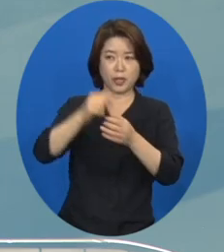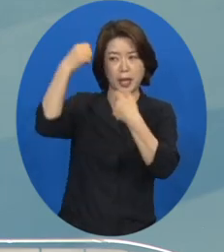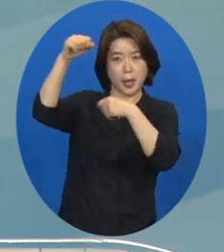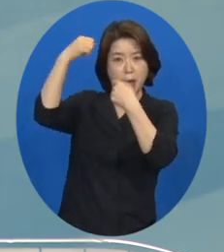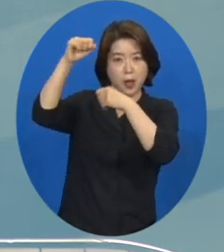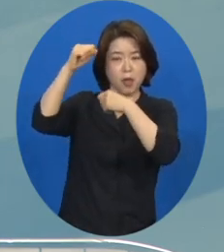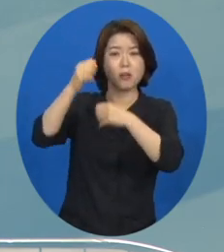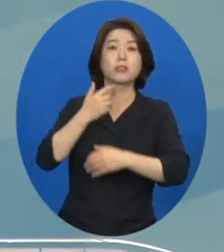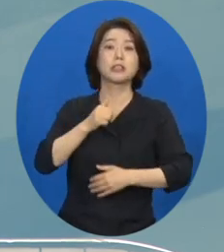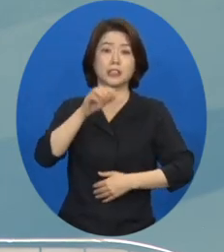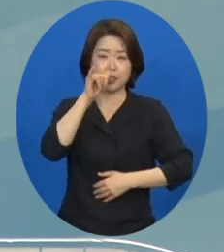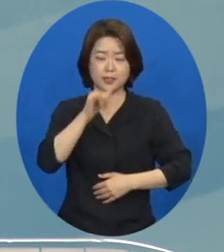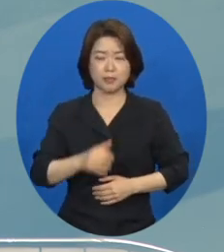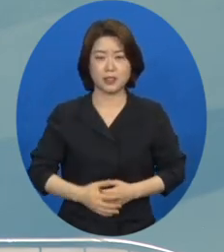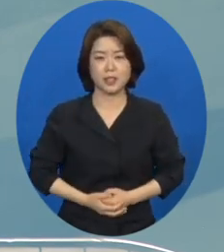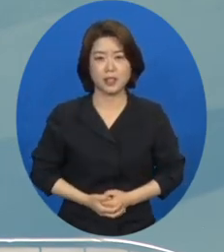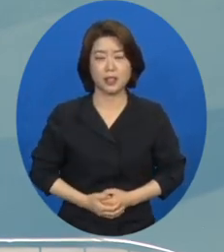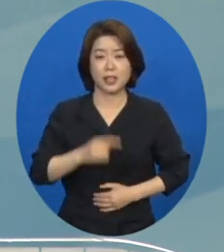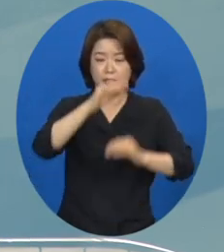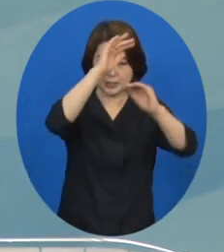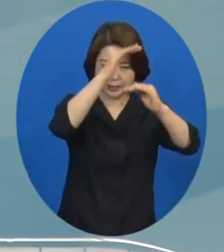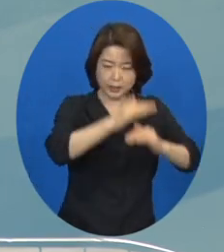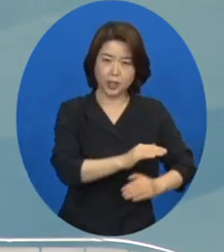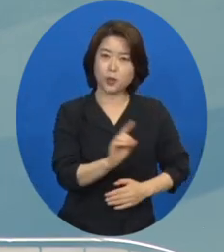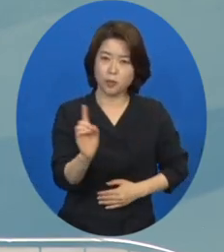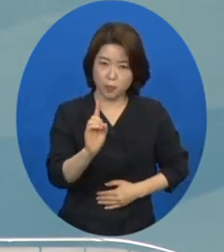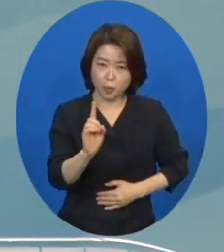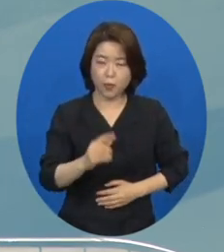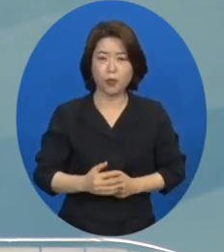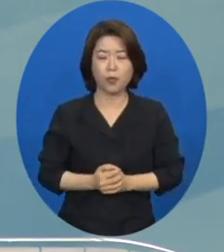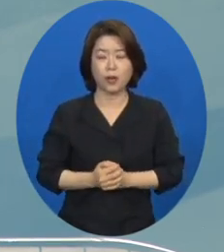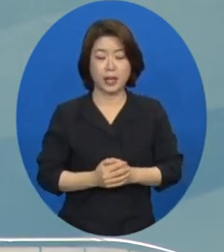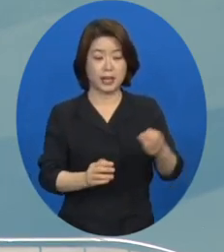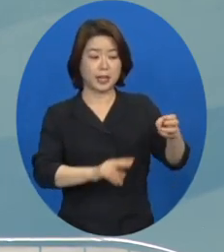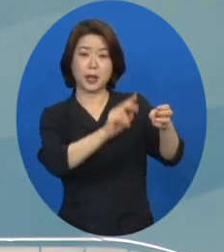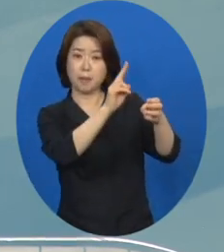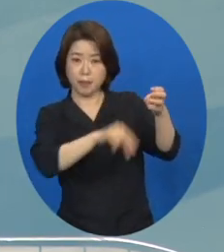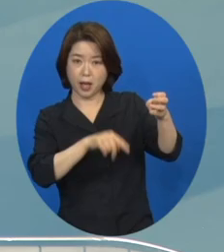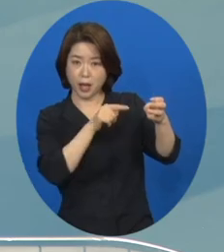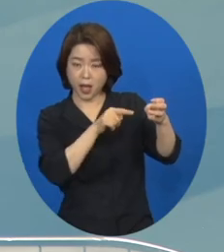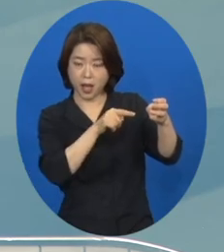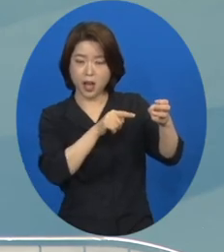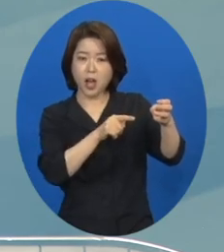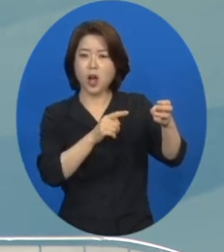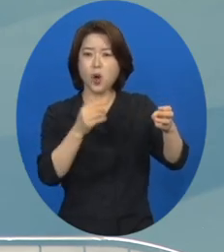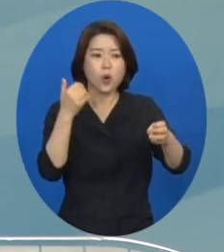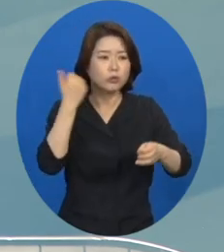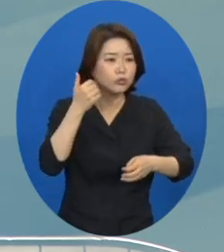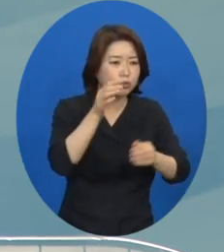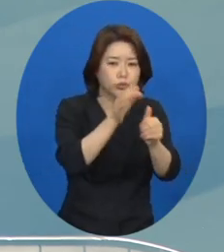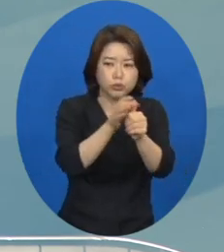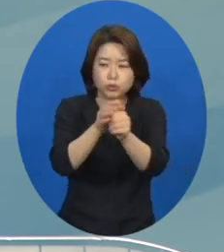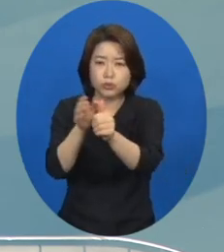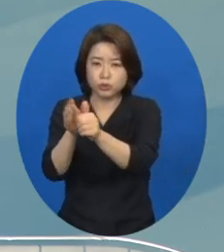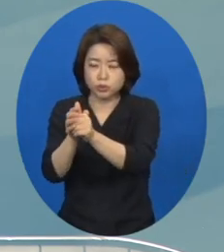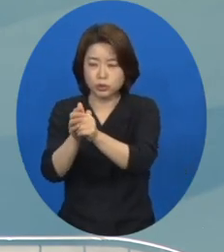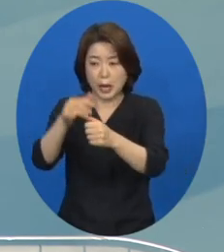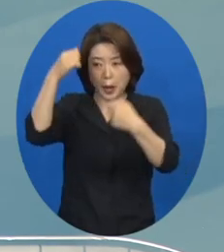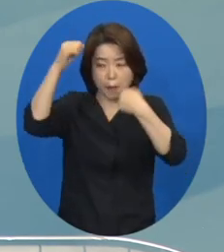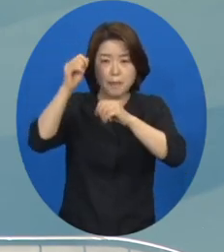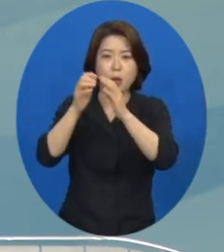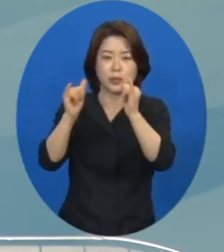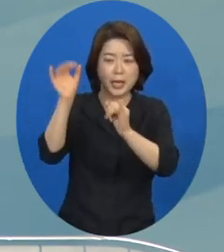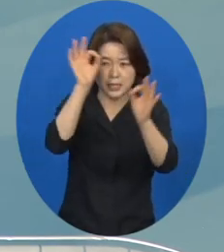적이 있었습니다. 그 내용은 가룟 유다의 배역이 될 그런 배우를